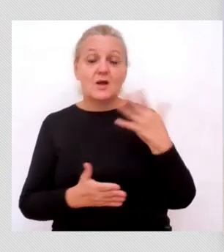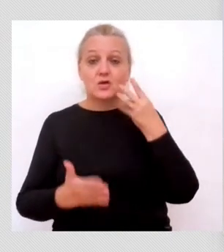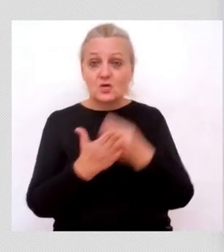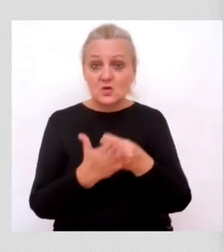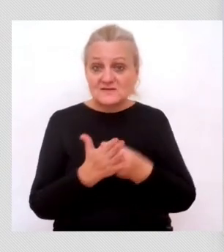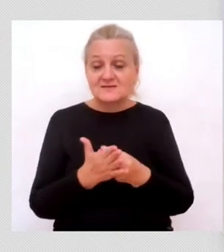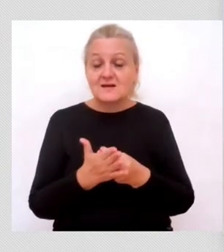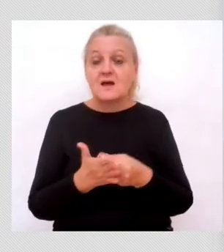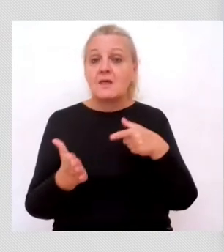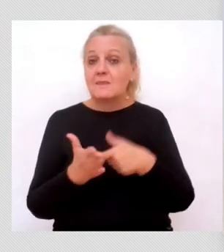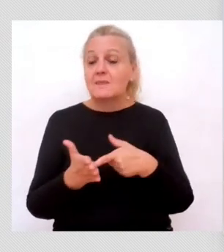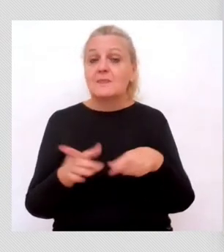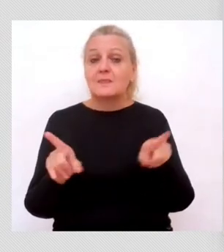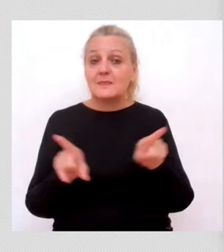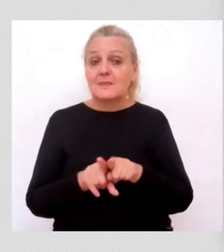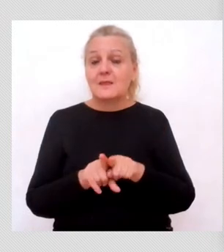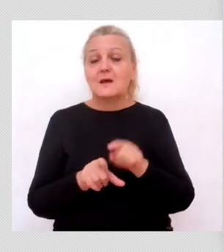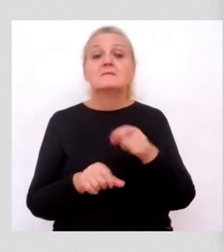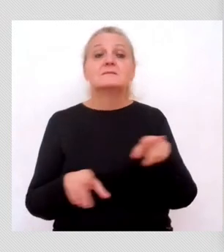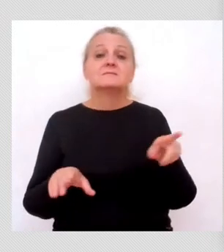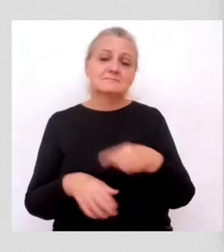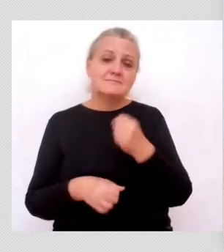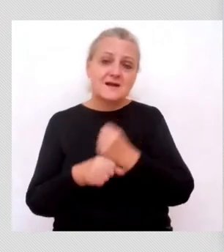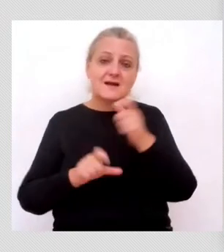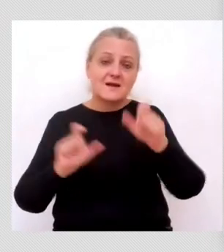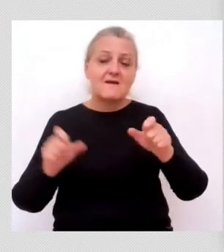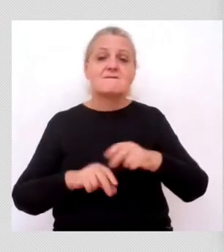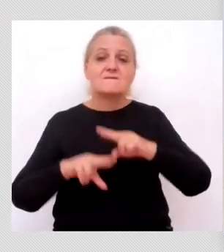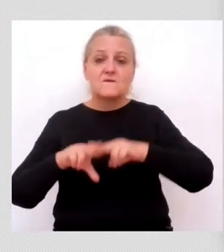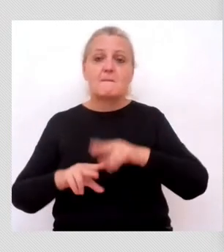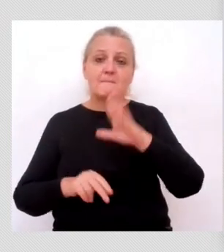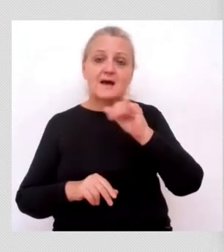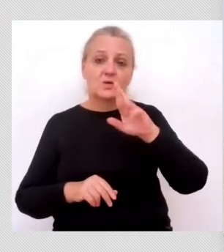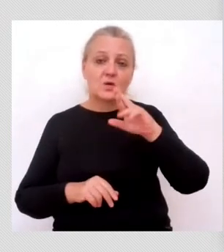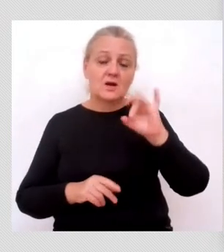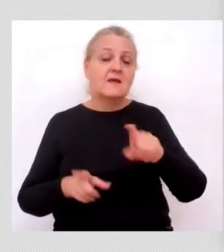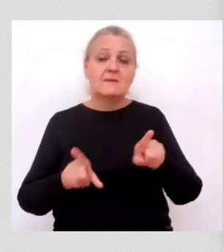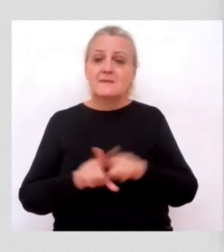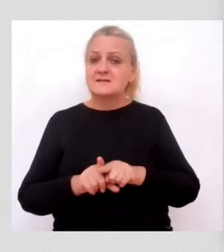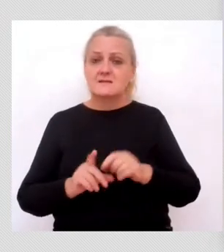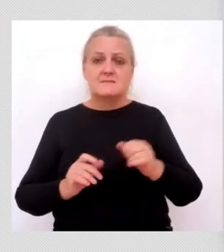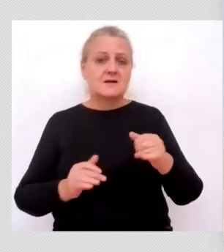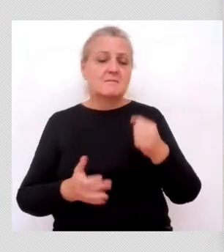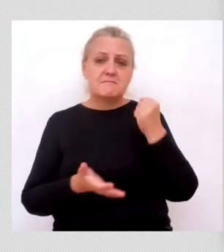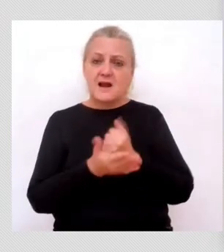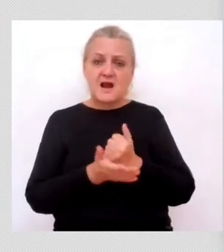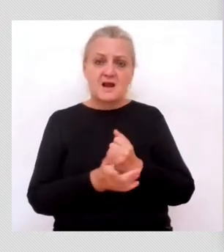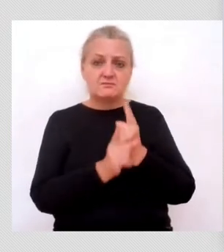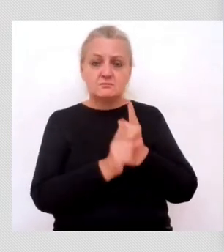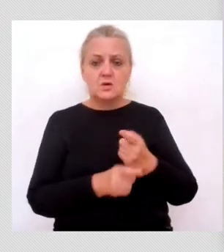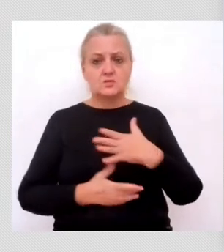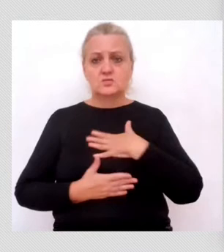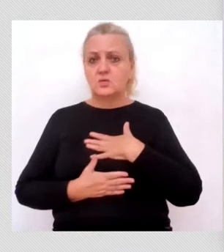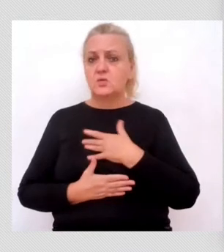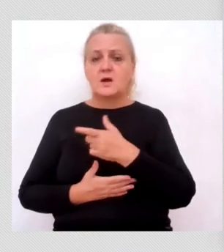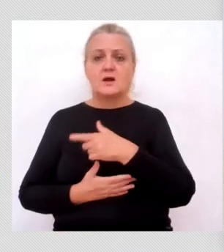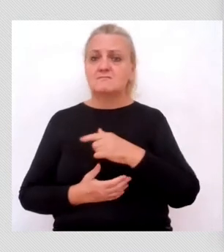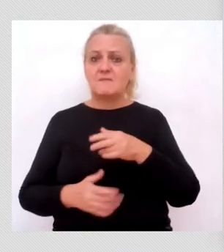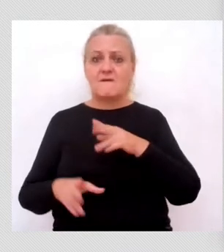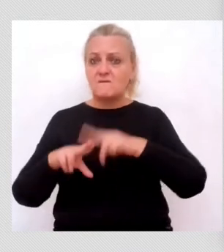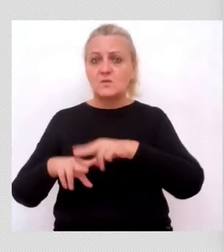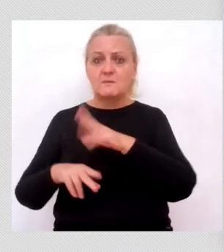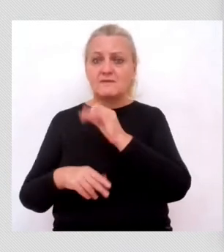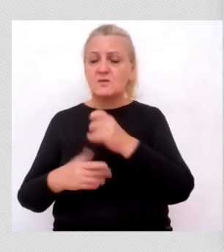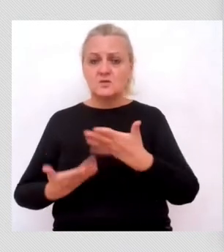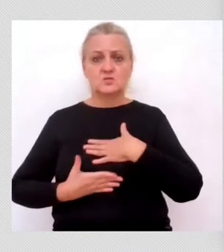w pracowni samorządowej Fundacji Batorego, która jest bardzo nastawiona na praworządność, ona mówi, że się czuje coraz bardziej bezradna. I to jest gracz, o